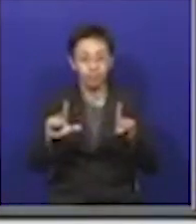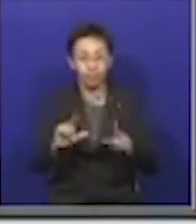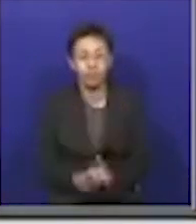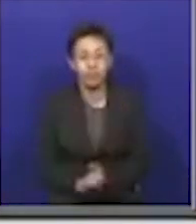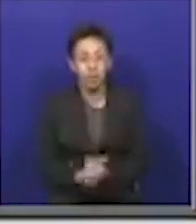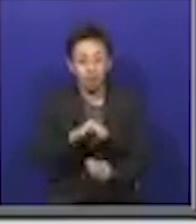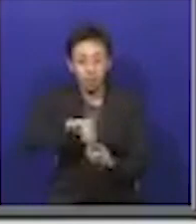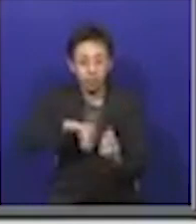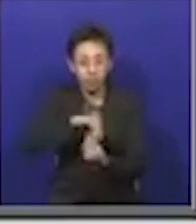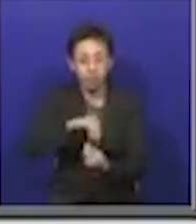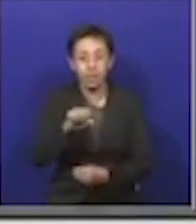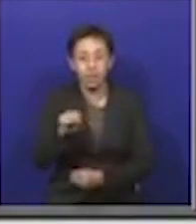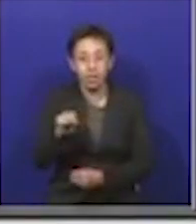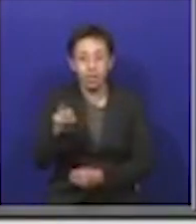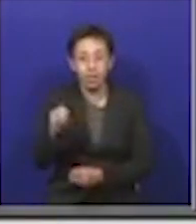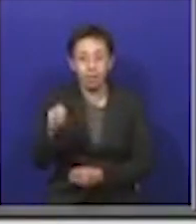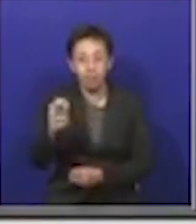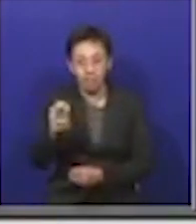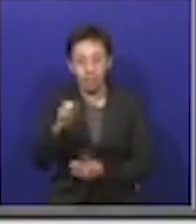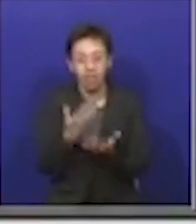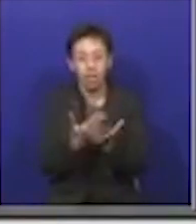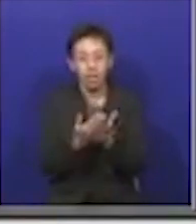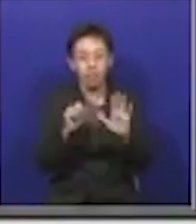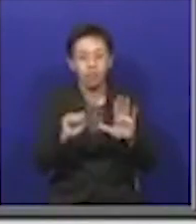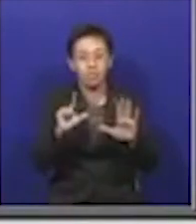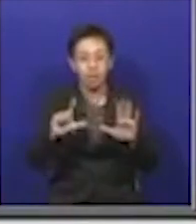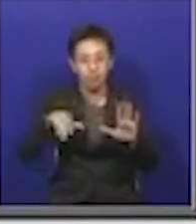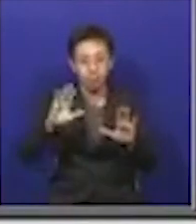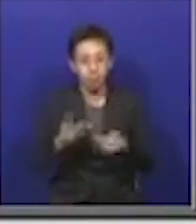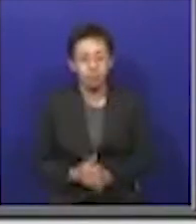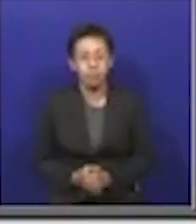SME 5แสนล้าน